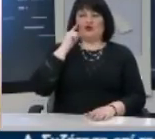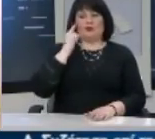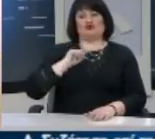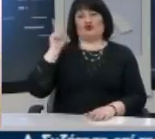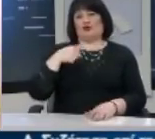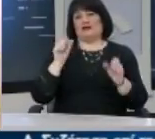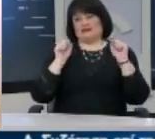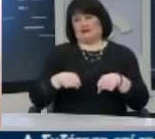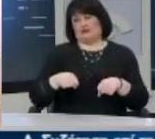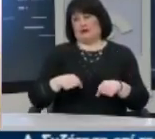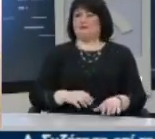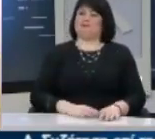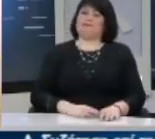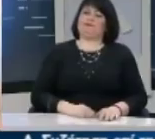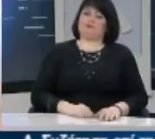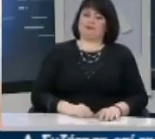ομόφωνα